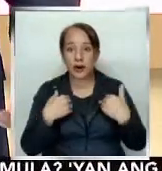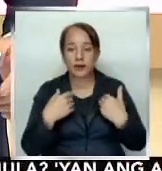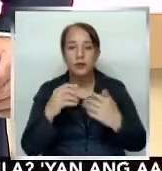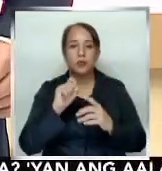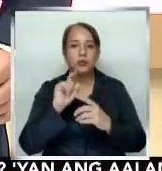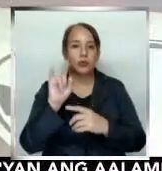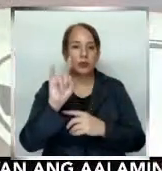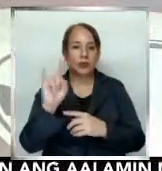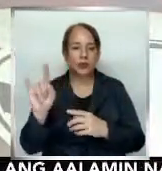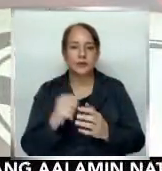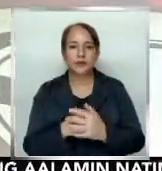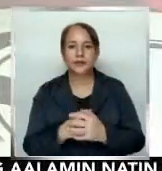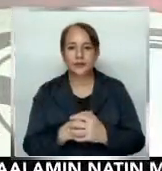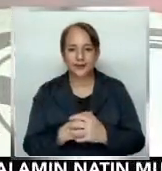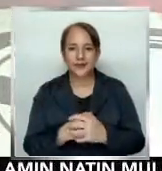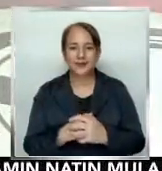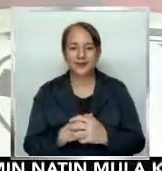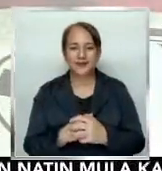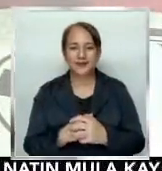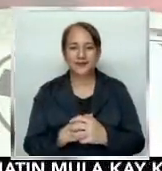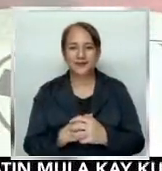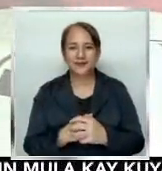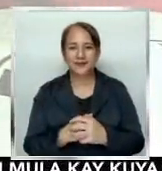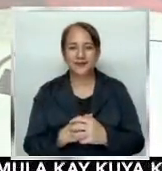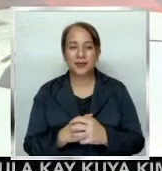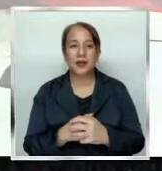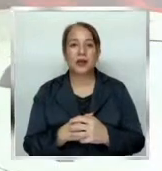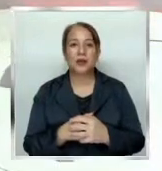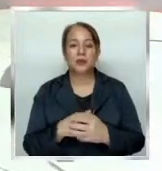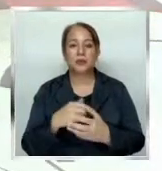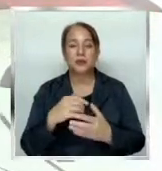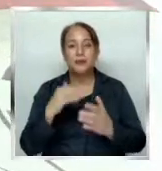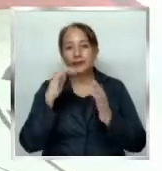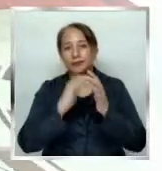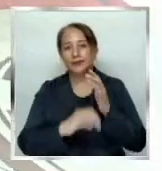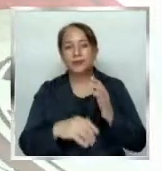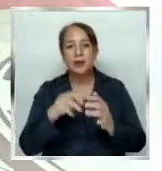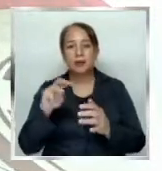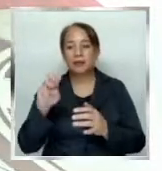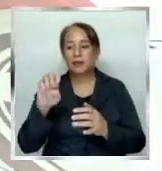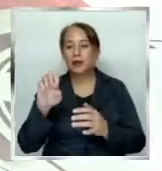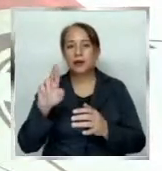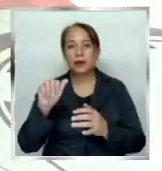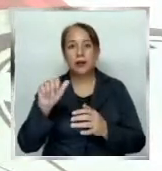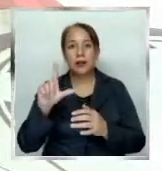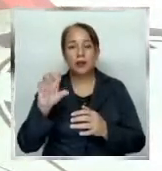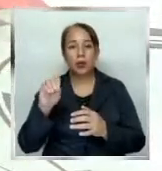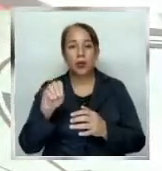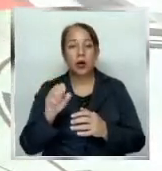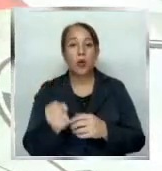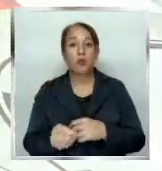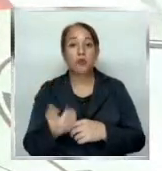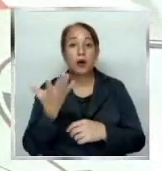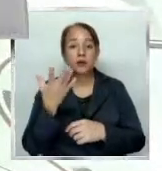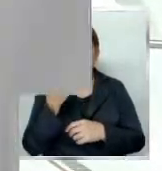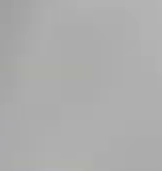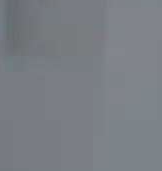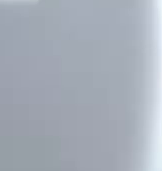accounts. May bawas singil ang Meralco ngayong buwan. Kung magkano, alamin po sa pagtutok ni Athena